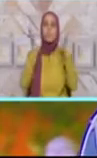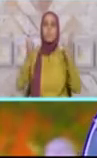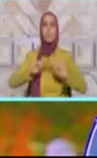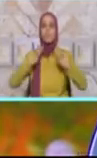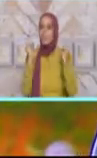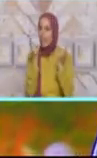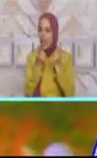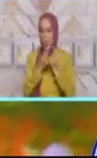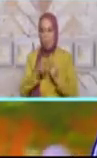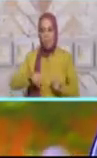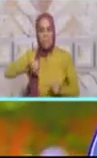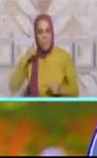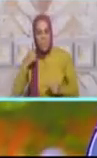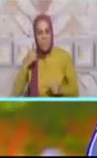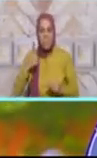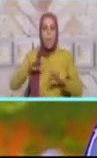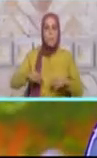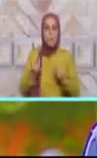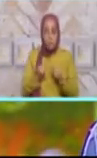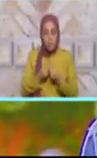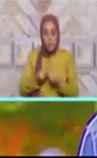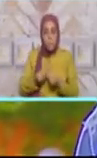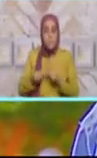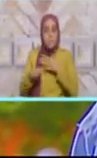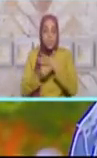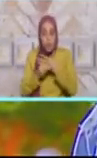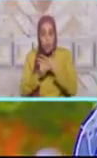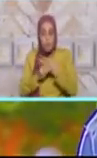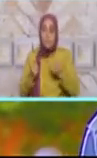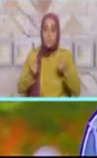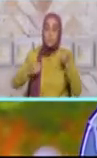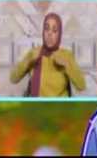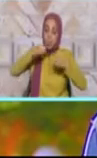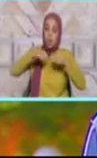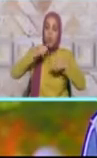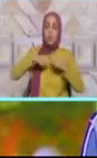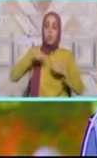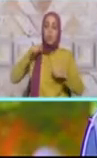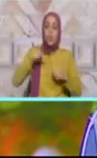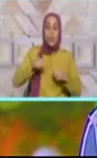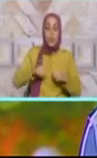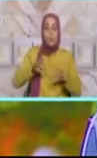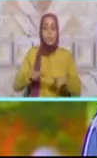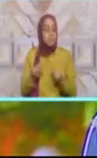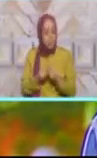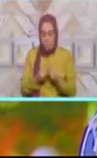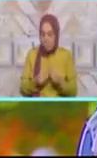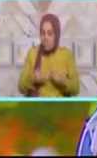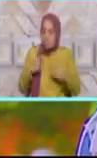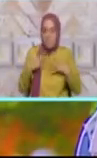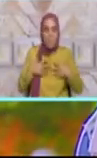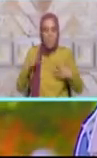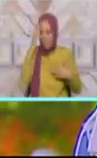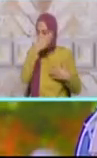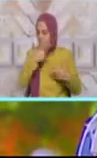العالمية اساسا كانت بتطالب بالمنتجات دي للصناعات المعينة بالنسبة لها. وطبعا ده شيء عظيم جدا ان